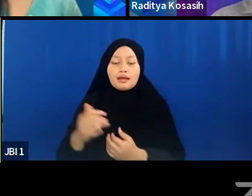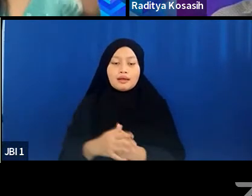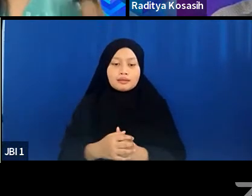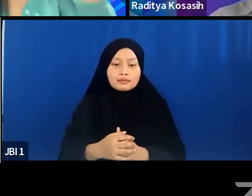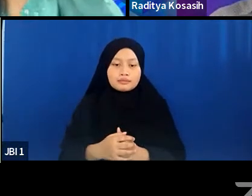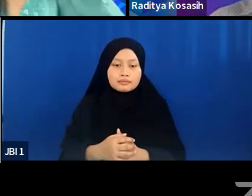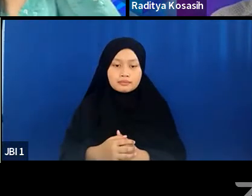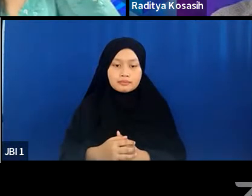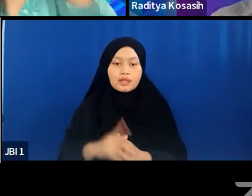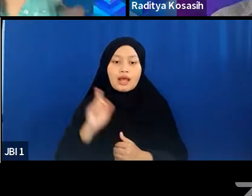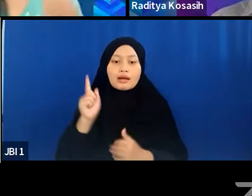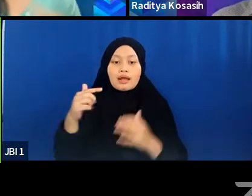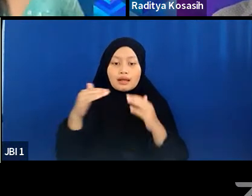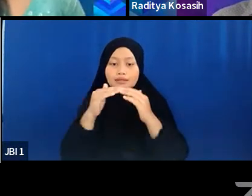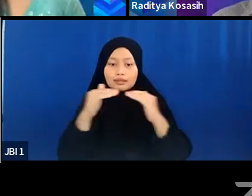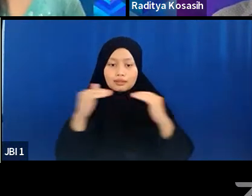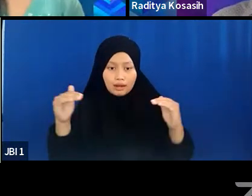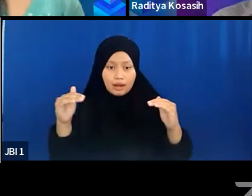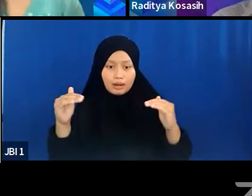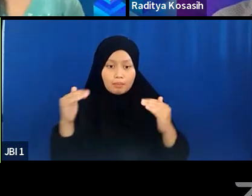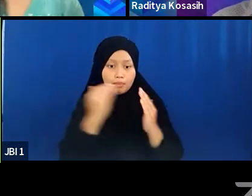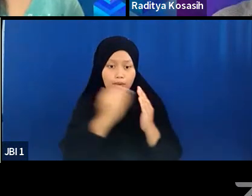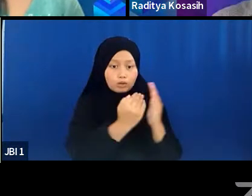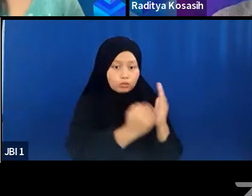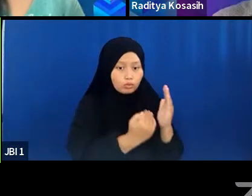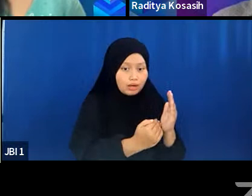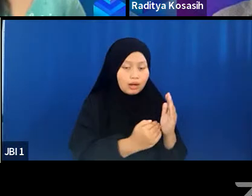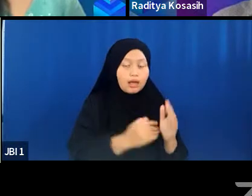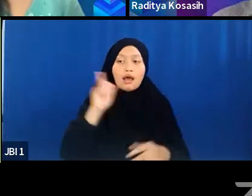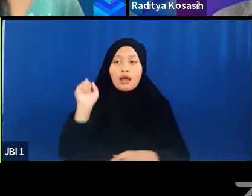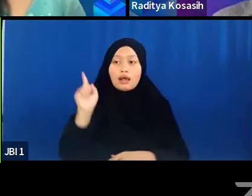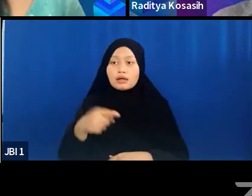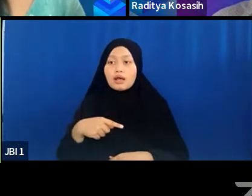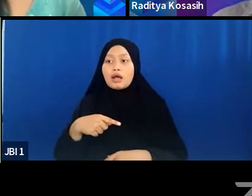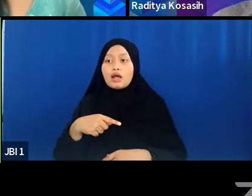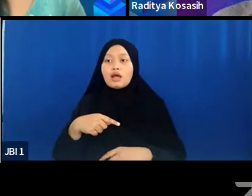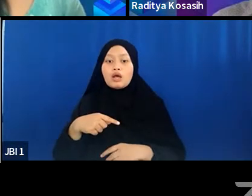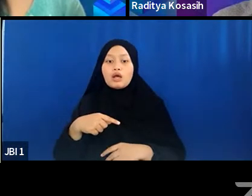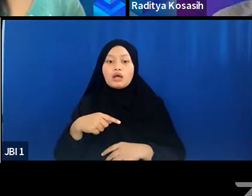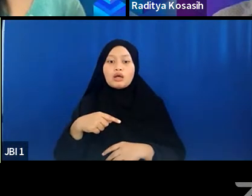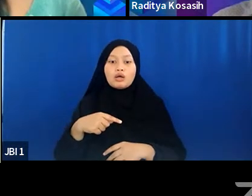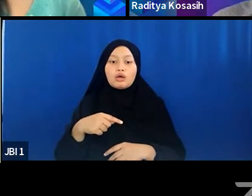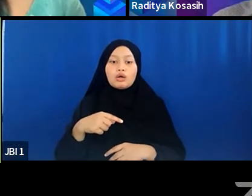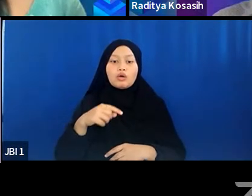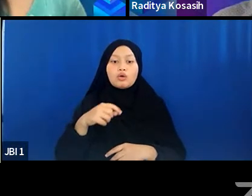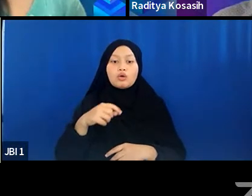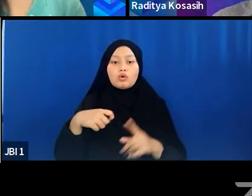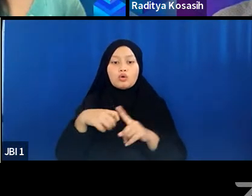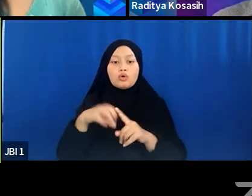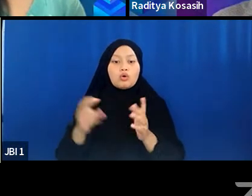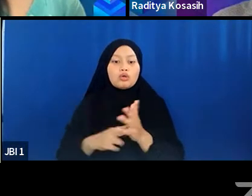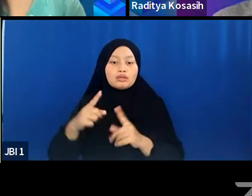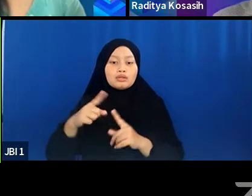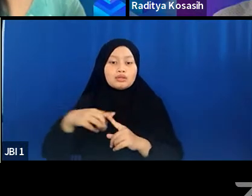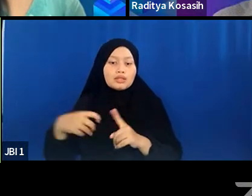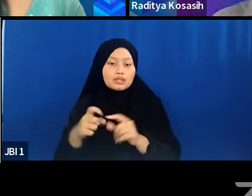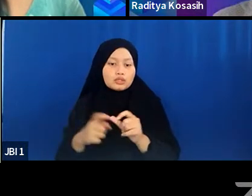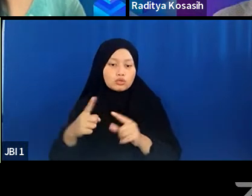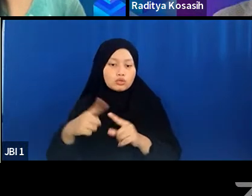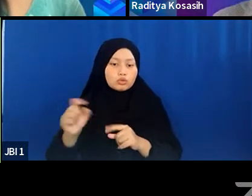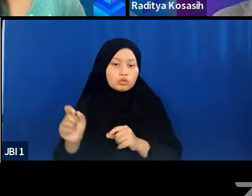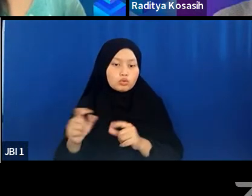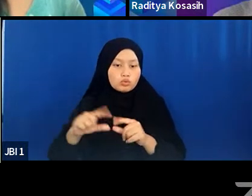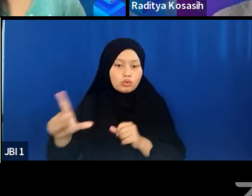adanya kesetaraan adanya kontraktual antara gede kotak2 atau ada perjanjian mungkin karena